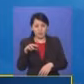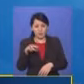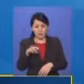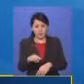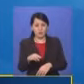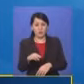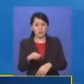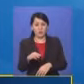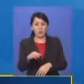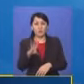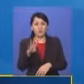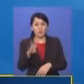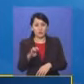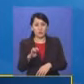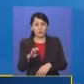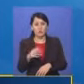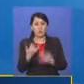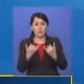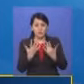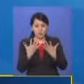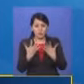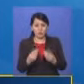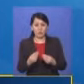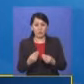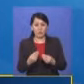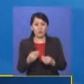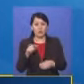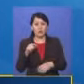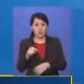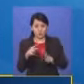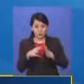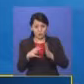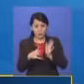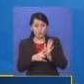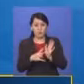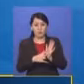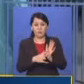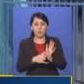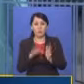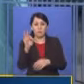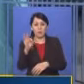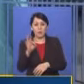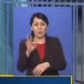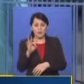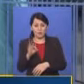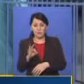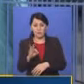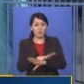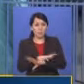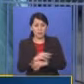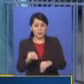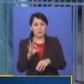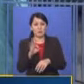до 2400 на амбулаторном лечении. На сегодняшний день находится около 1787 пациентов. Для того, чтобы не допустить